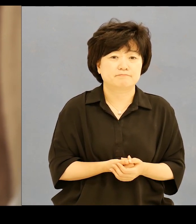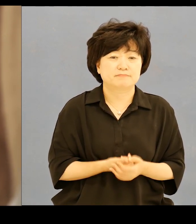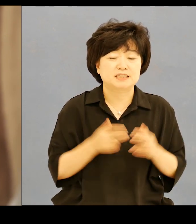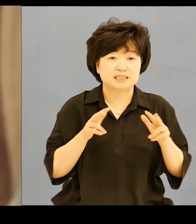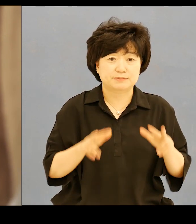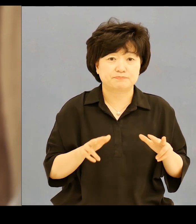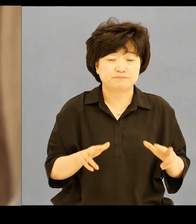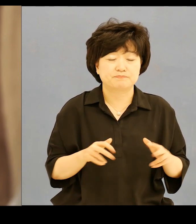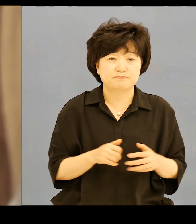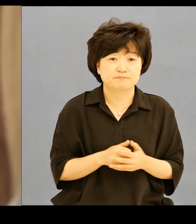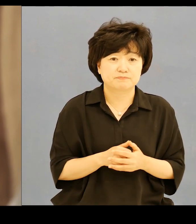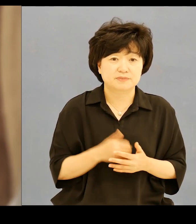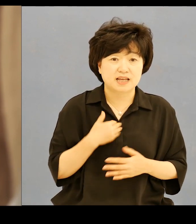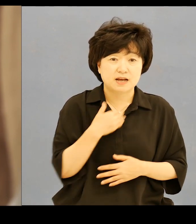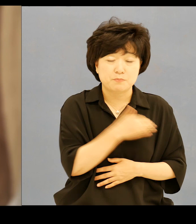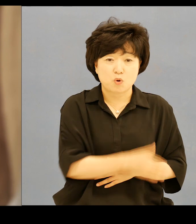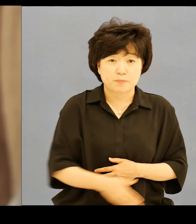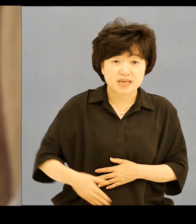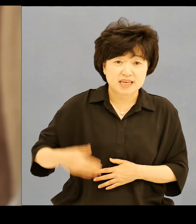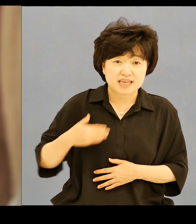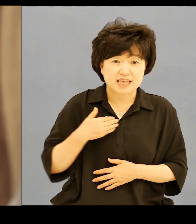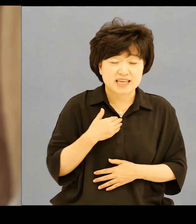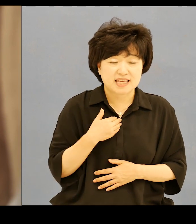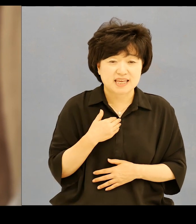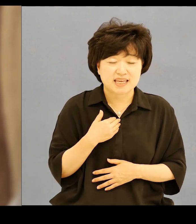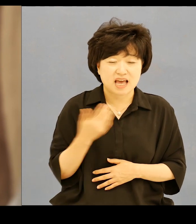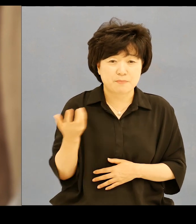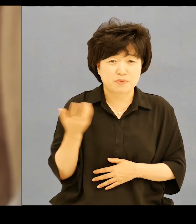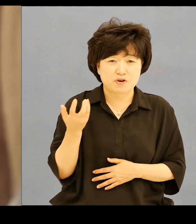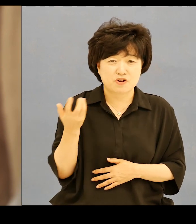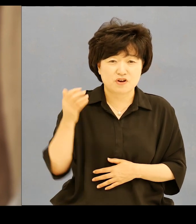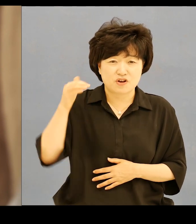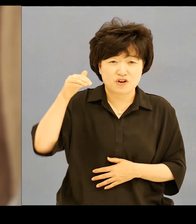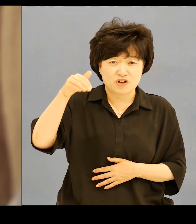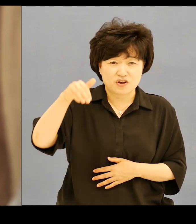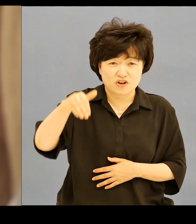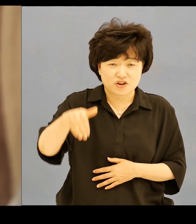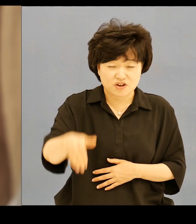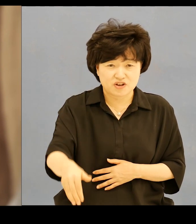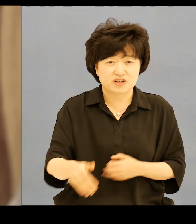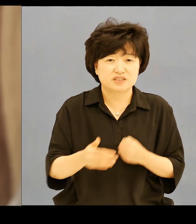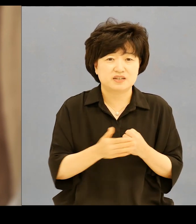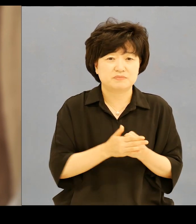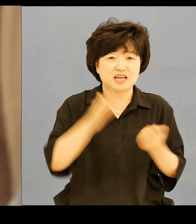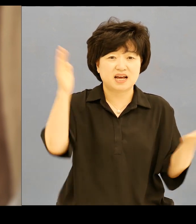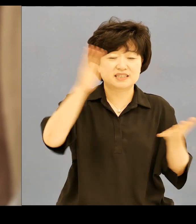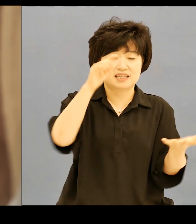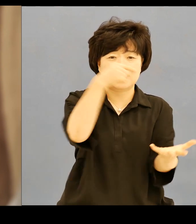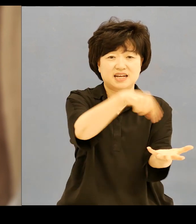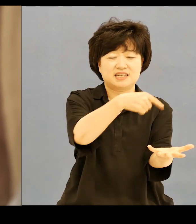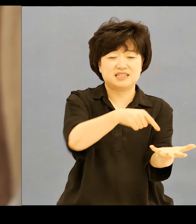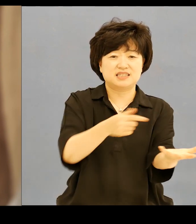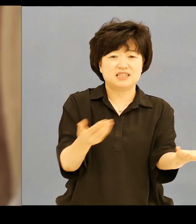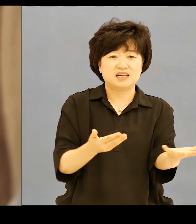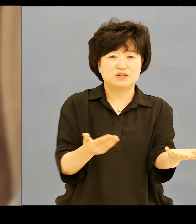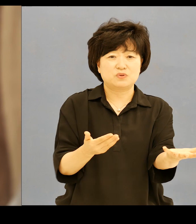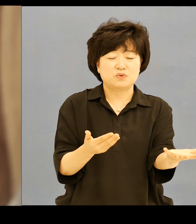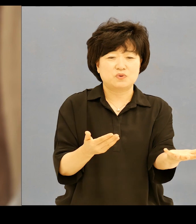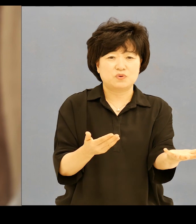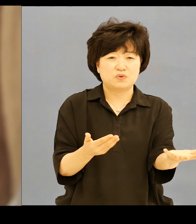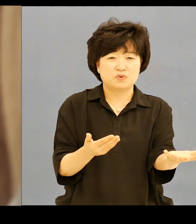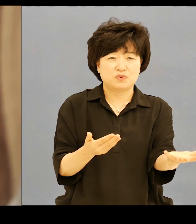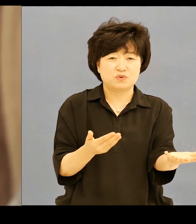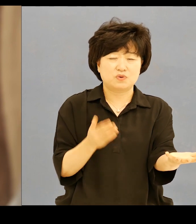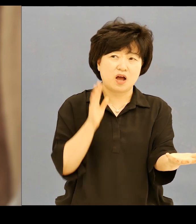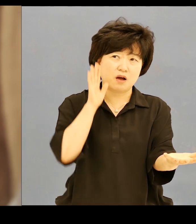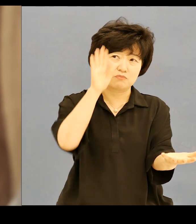지금 사실 제가 몸이 계속 안 좋아지니까 학생들 가르치는 일도 몇